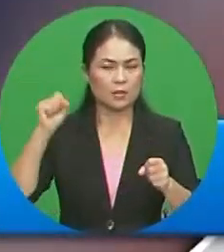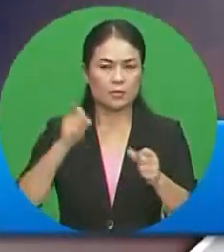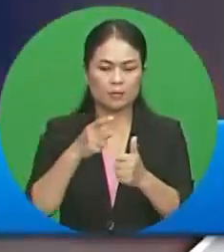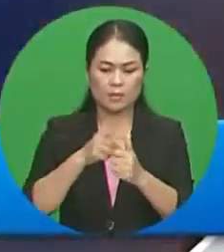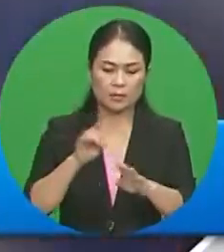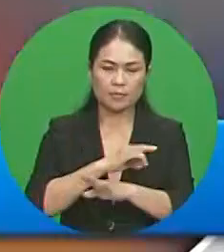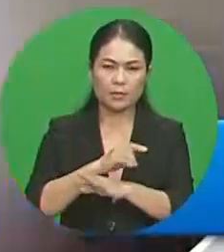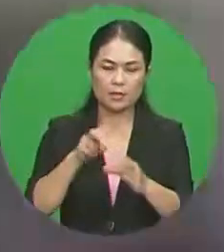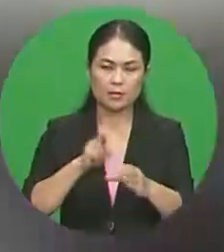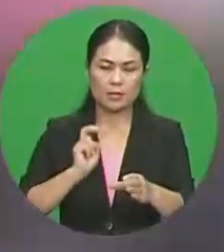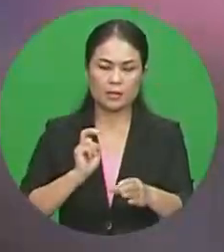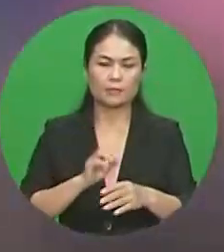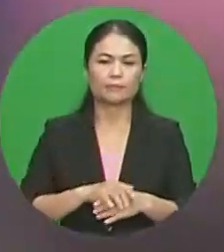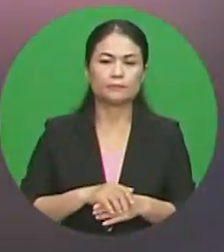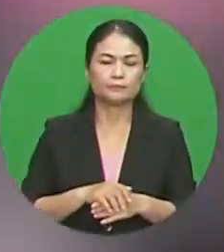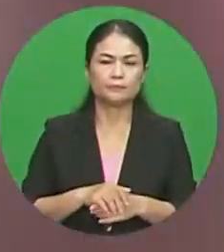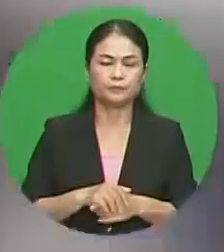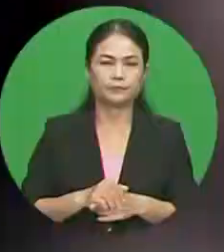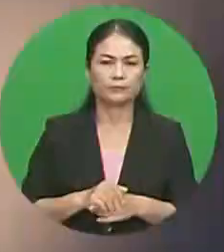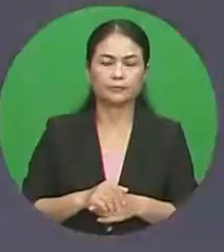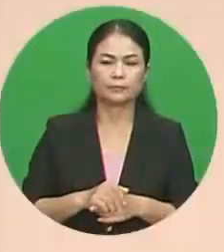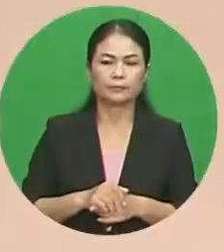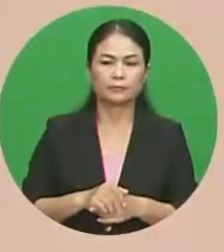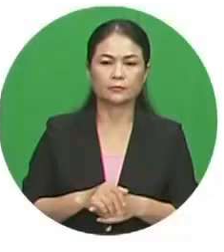ពេលដែលពួកគេចាក់ចេញ